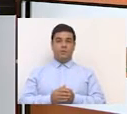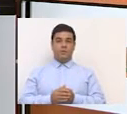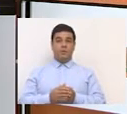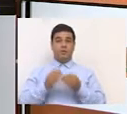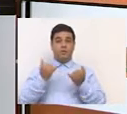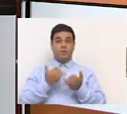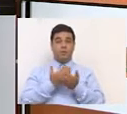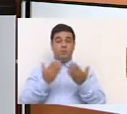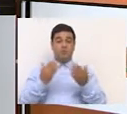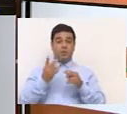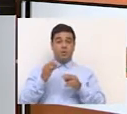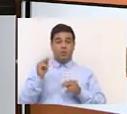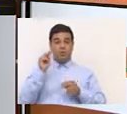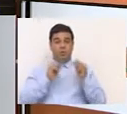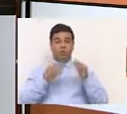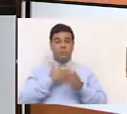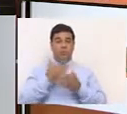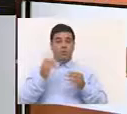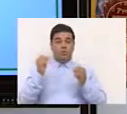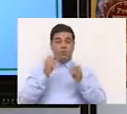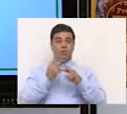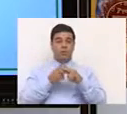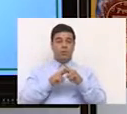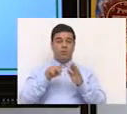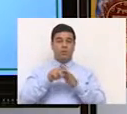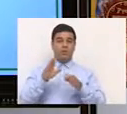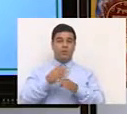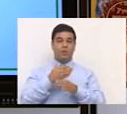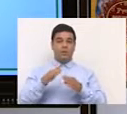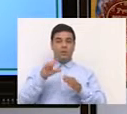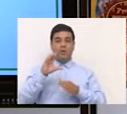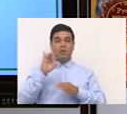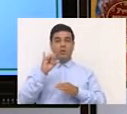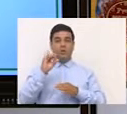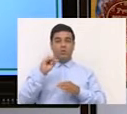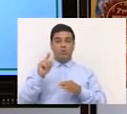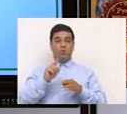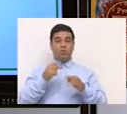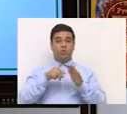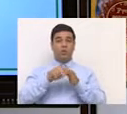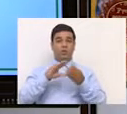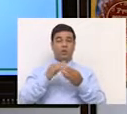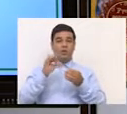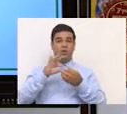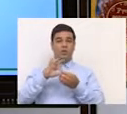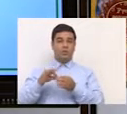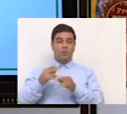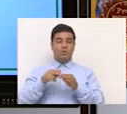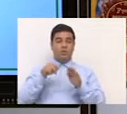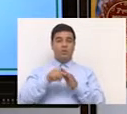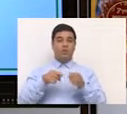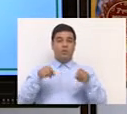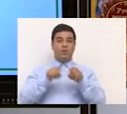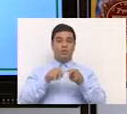Итак, сегодня на уроке мы узнаем о разделительных союзах, как устроены сложносочиненные предложения с